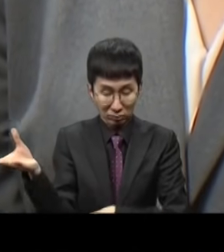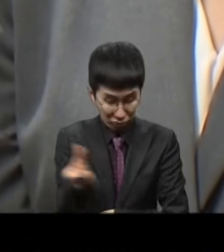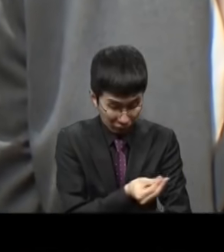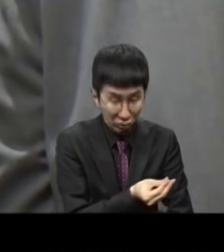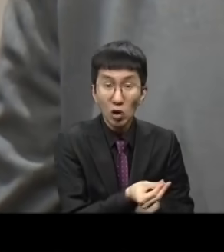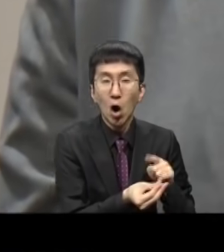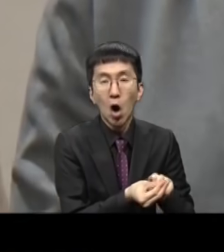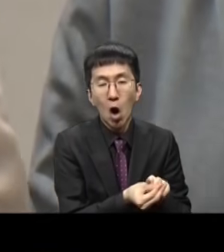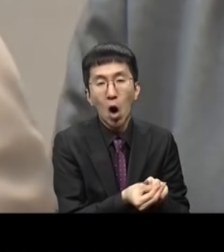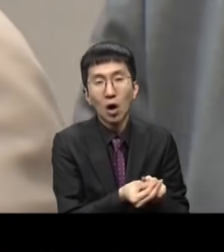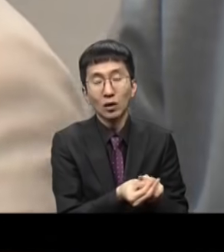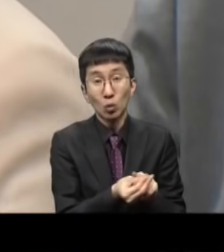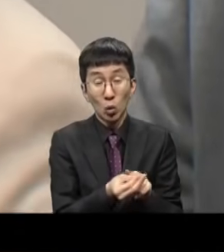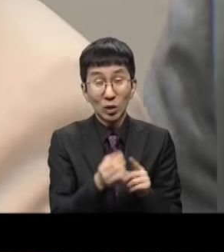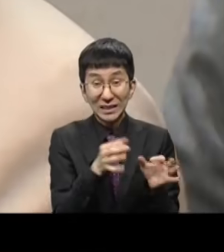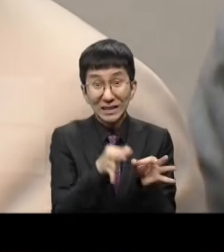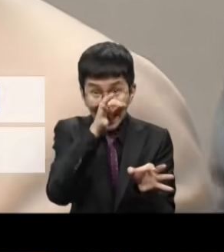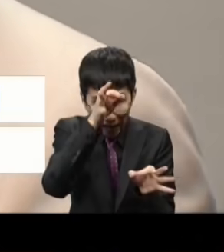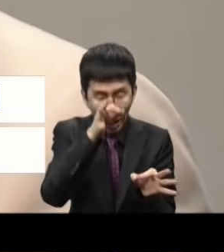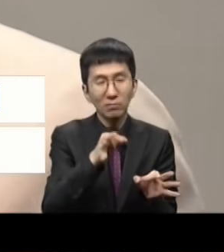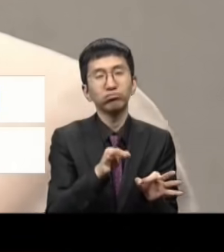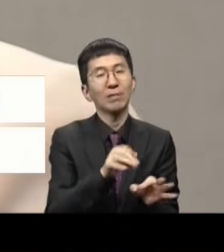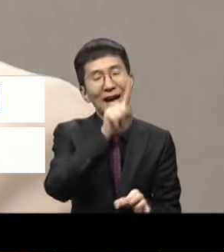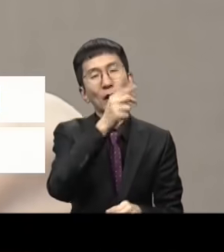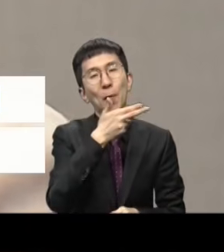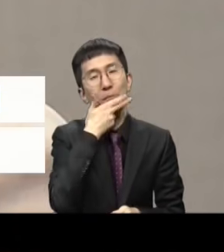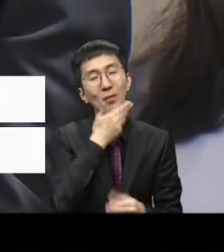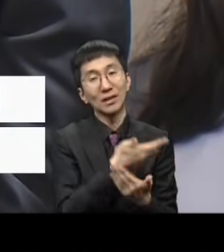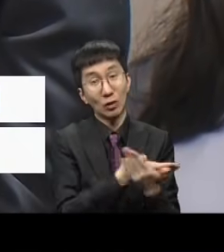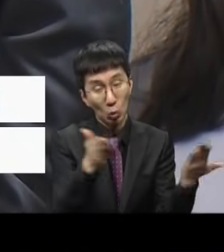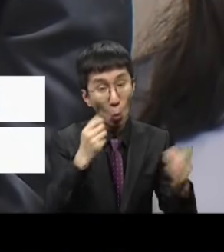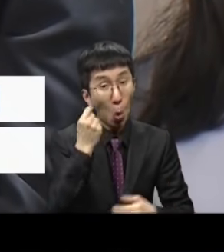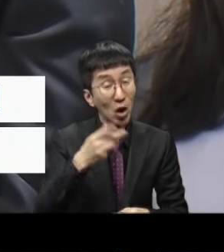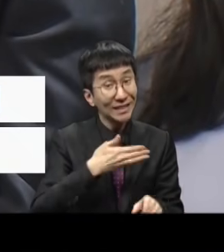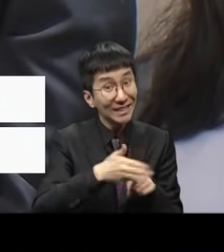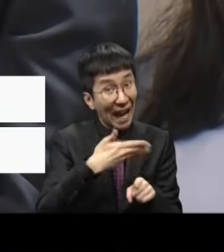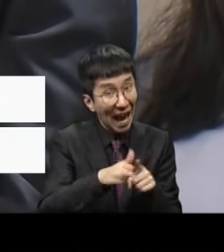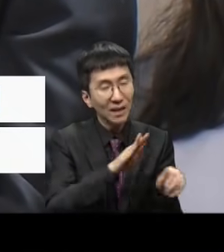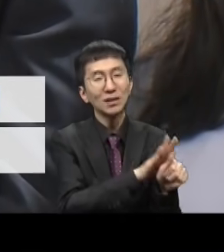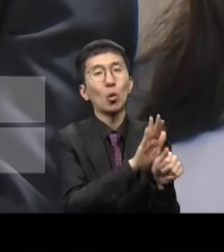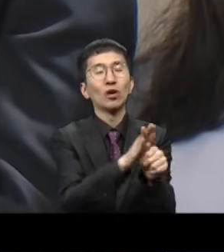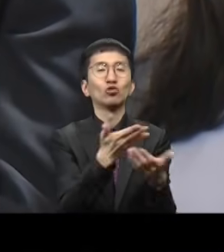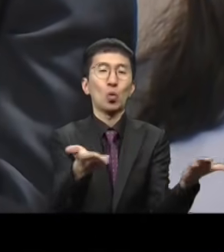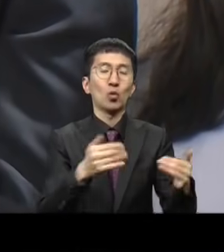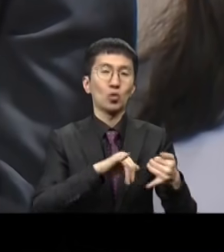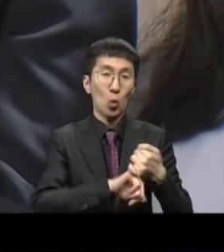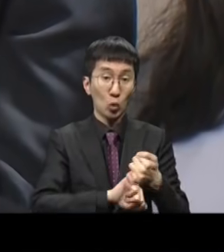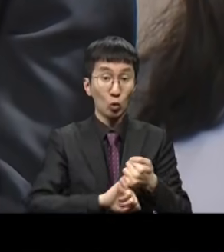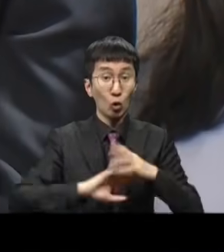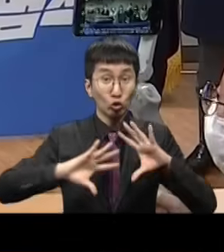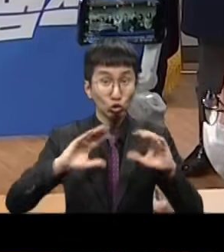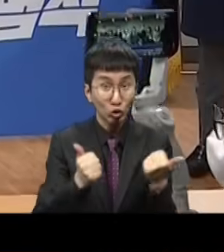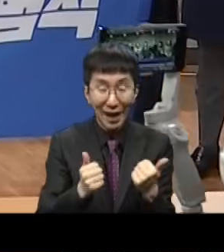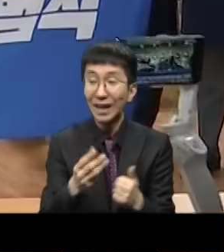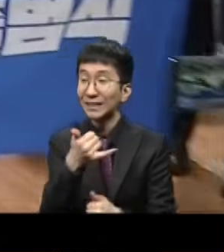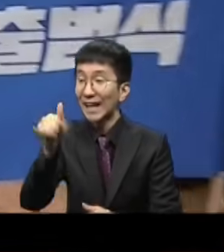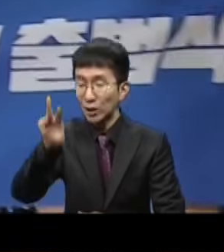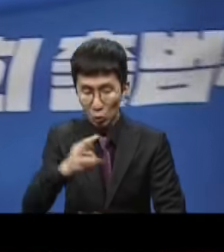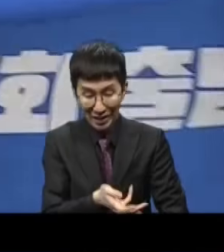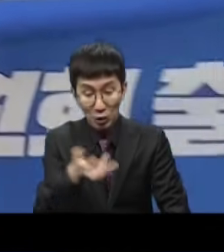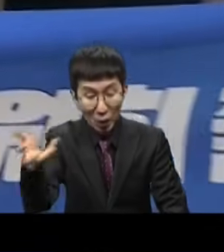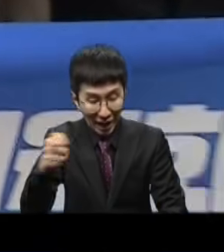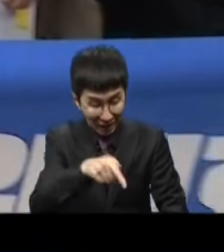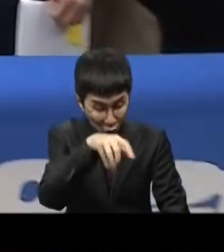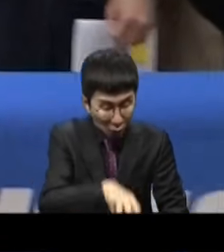지원을 확대하겠다고 약속했고 국회가 세종시로 이전하고 나면 서울 여의도 국회의사당 부지에 청년